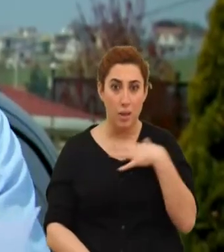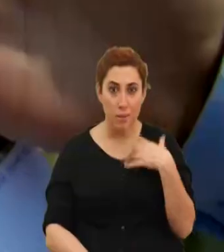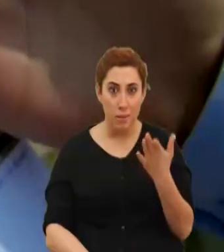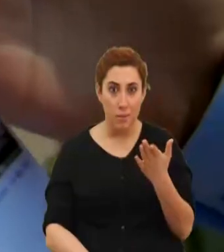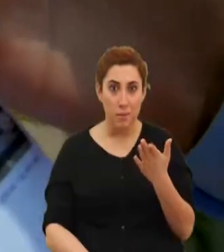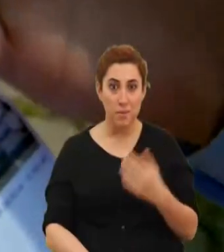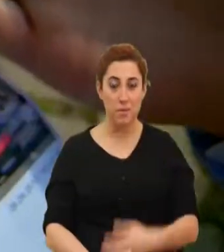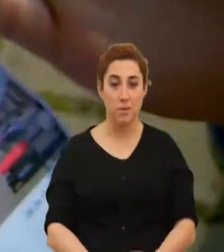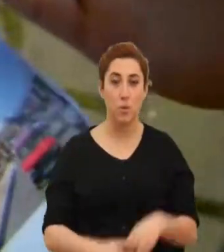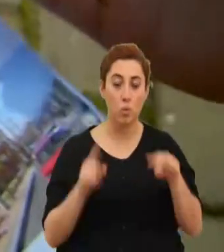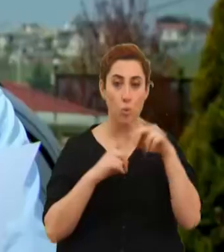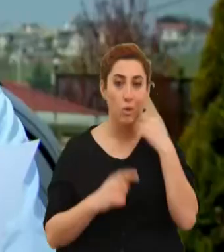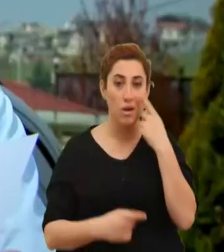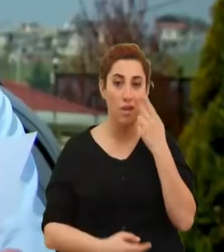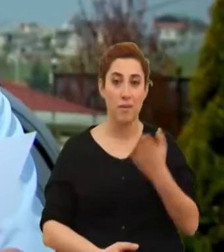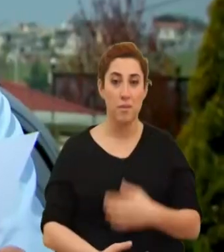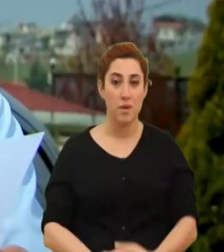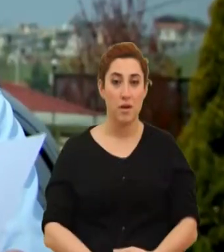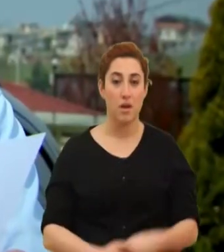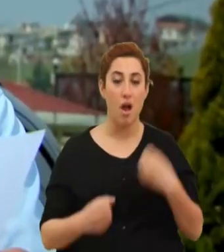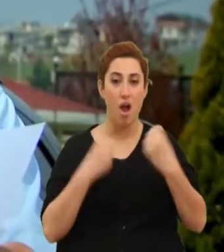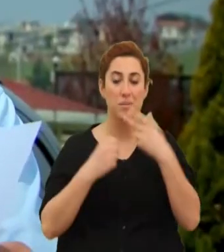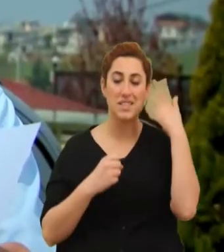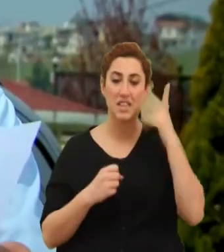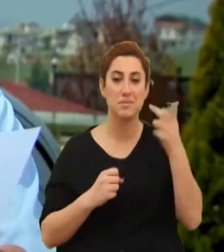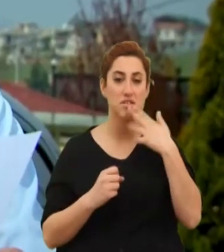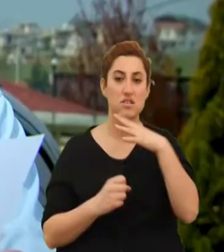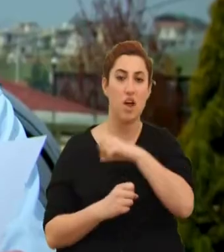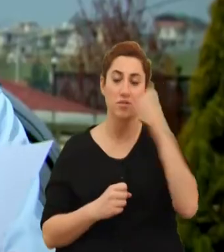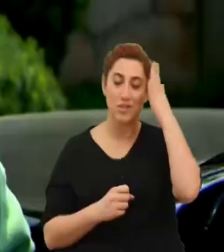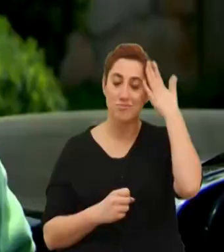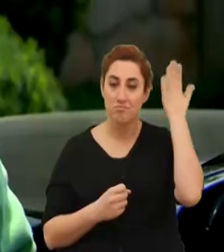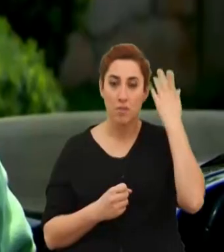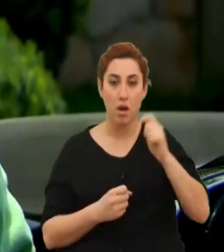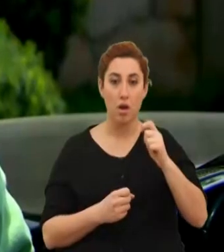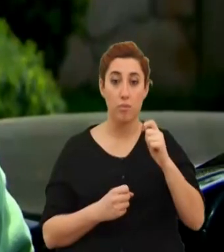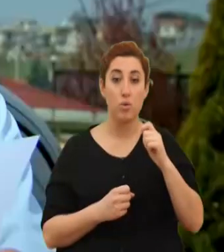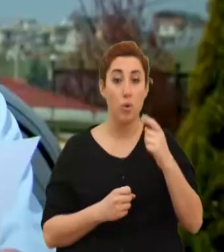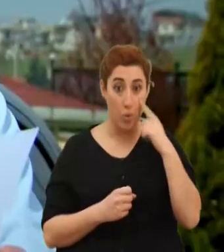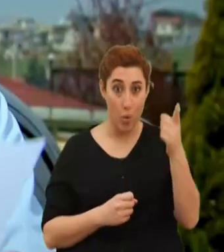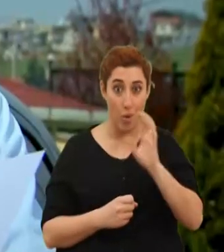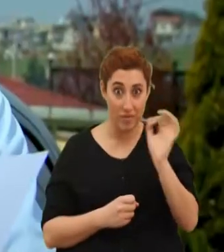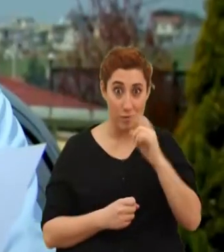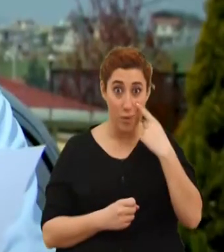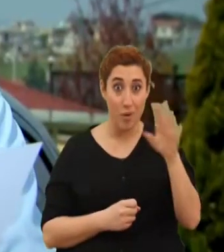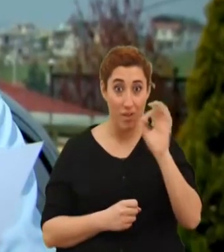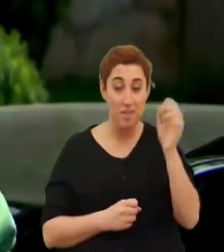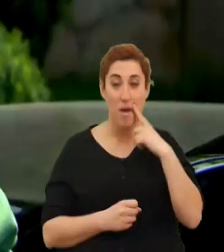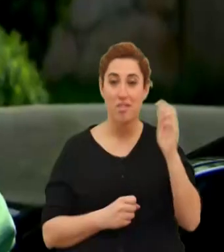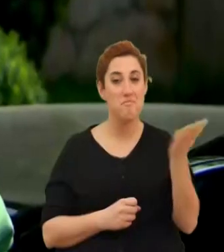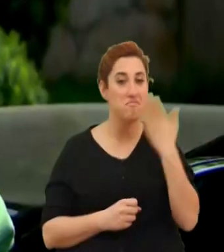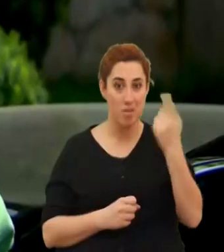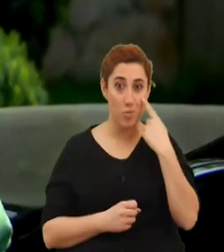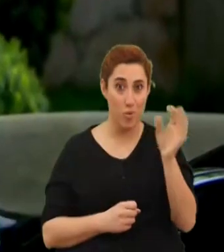Anam! Nurhan'a bak! Arabasına sarışın bir kız almış, saçlarını okşuyor. Görüyorsun değil mi? Görüyorsun değil mi adam